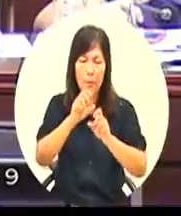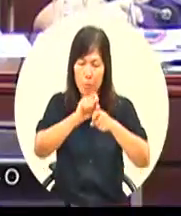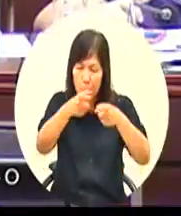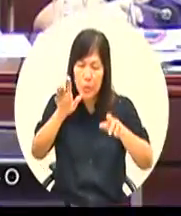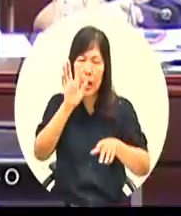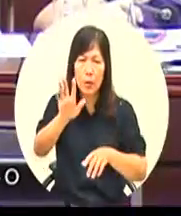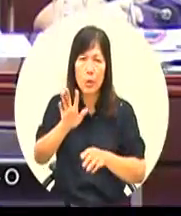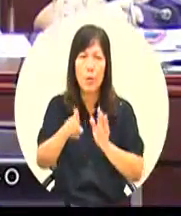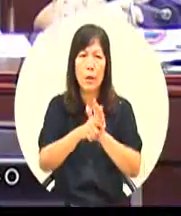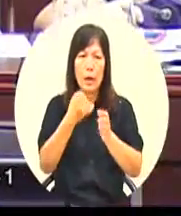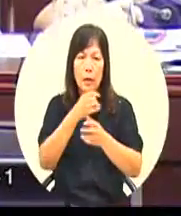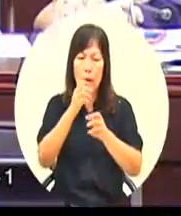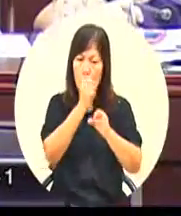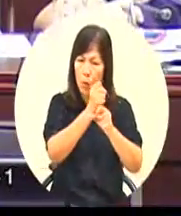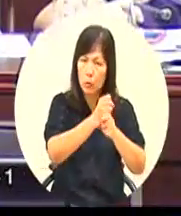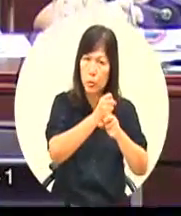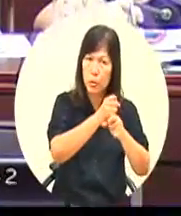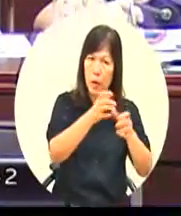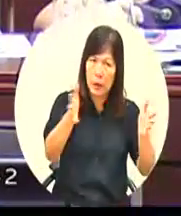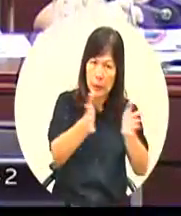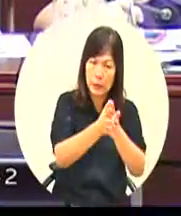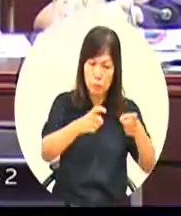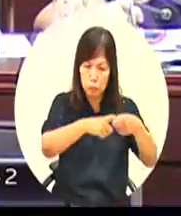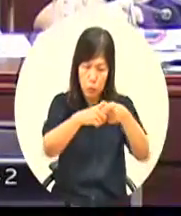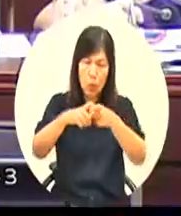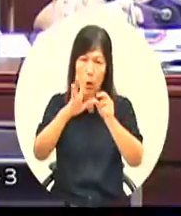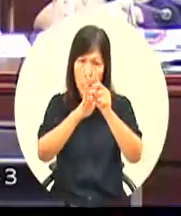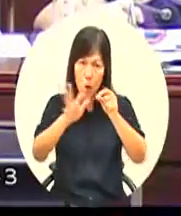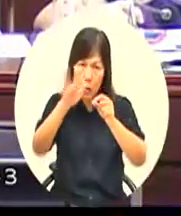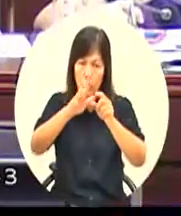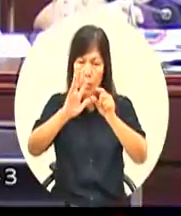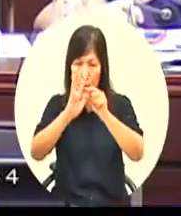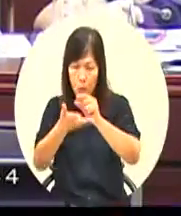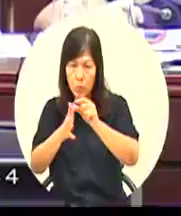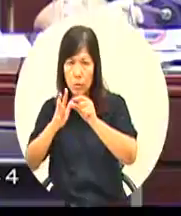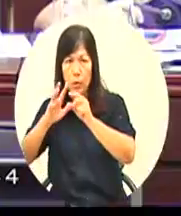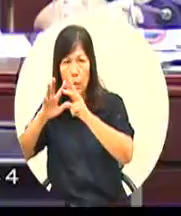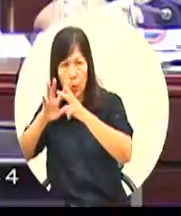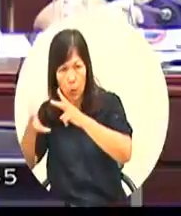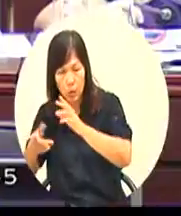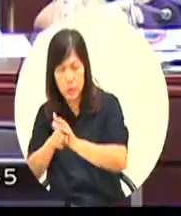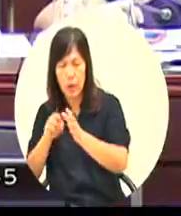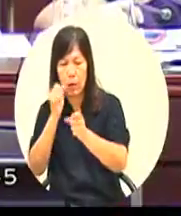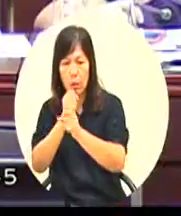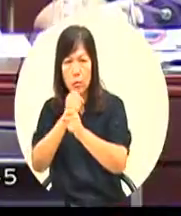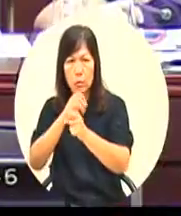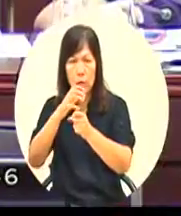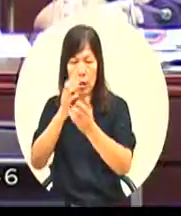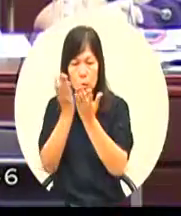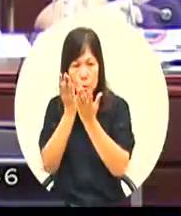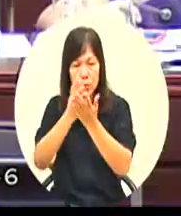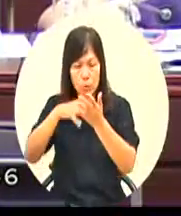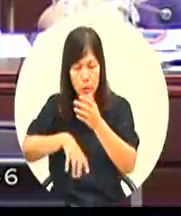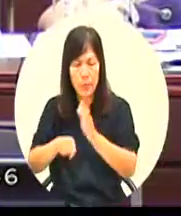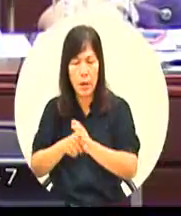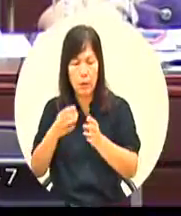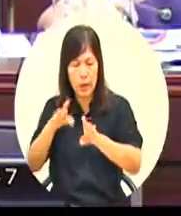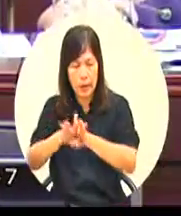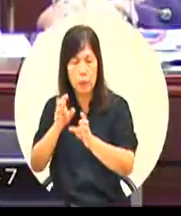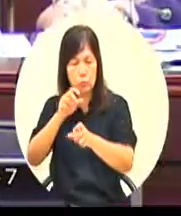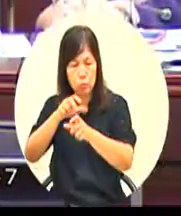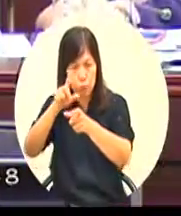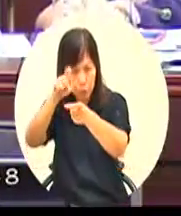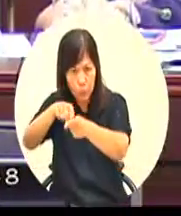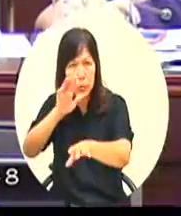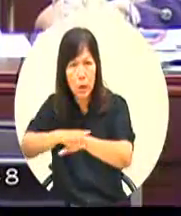是要跟产业界结合，高中职再往国中国小的这些课程里头都会发展出来，所以议员不用担